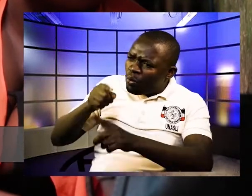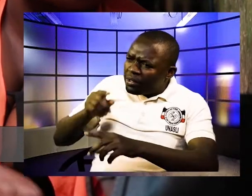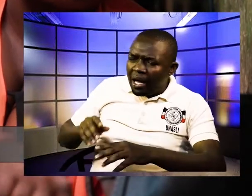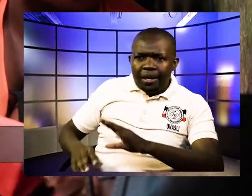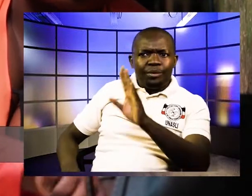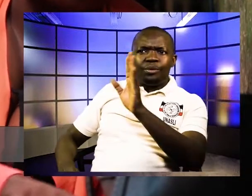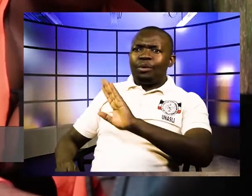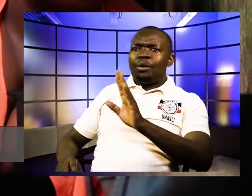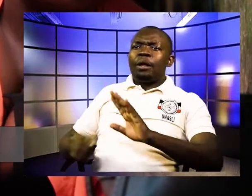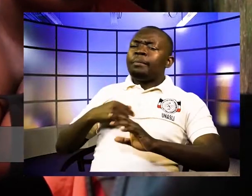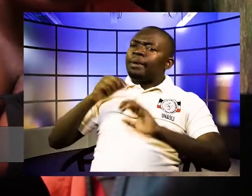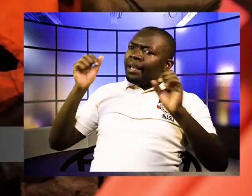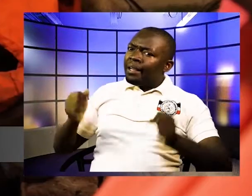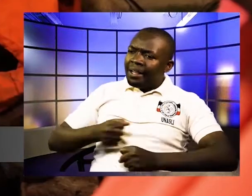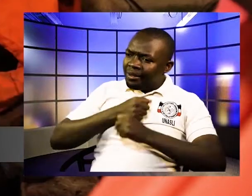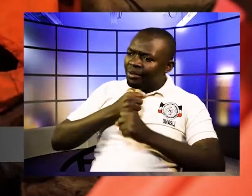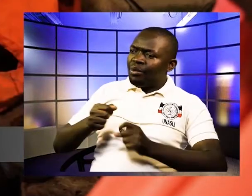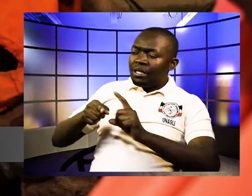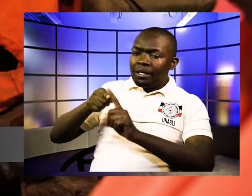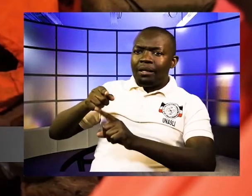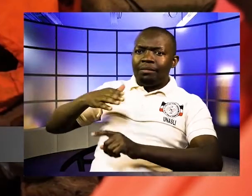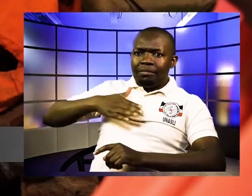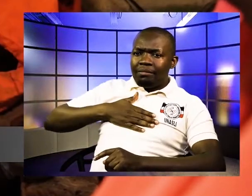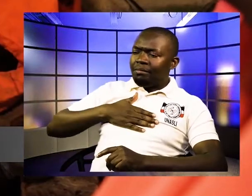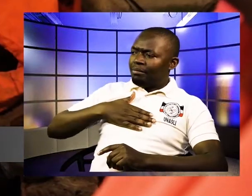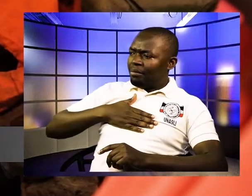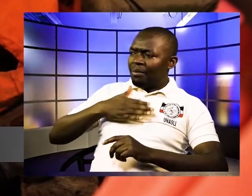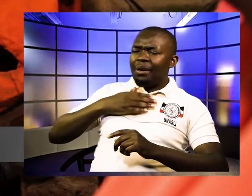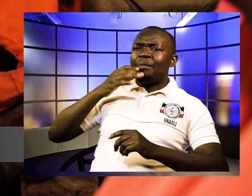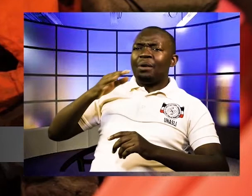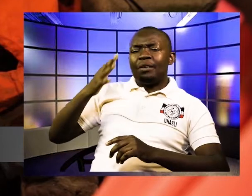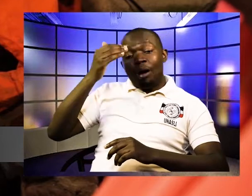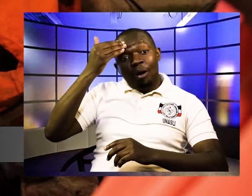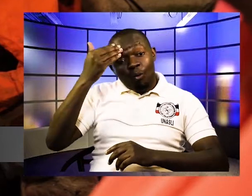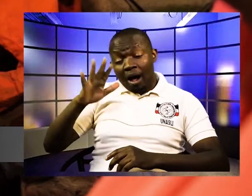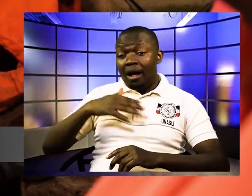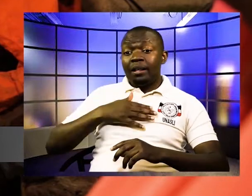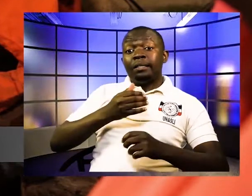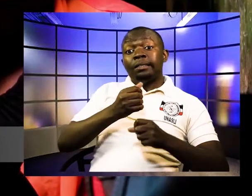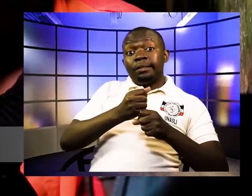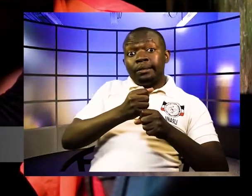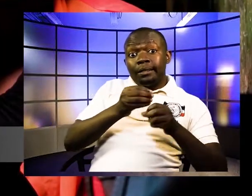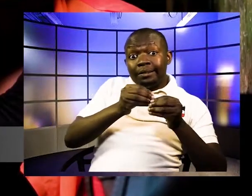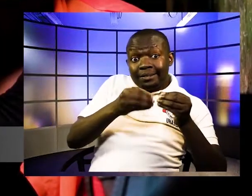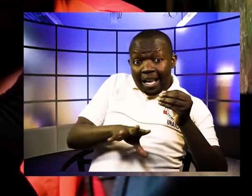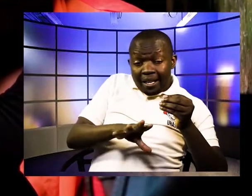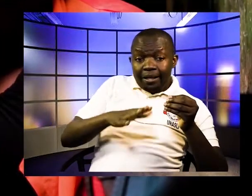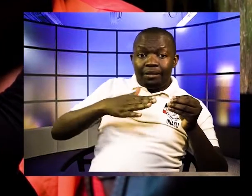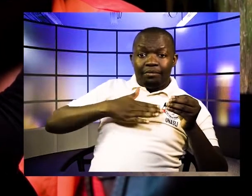Sola kumala gata msai wange nawe. Uchimaji mwenye mwana wa Zakaya vila mwana wange. No, kutachiba too